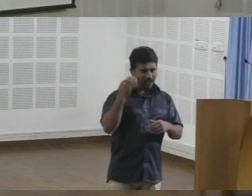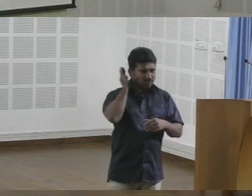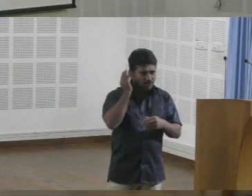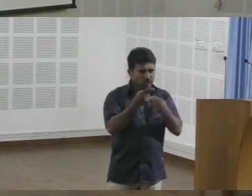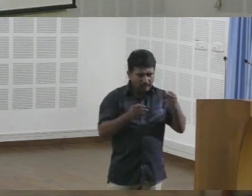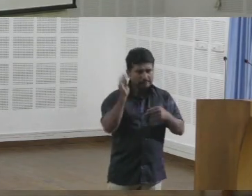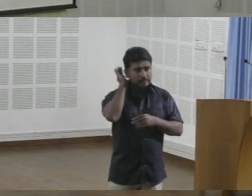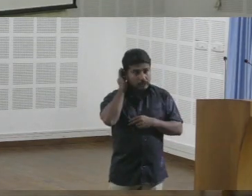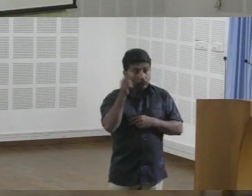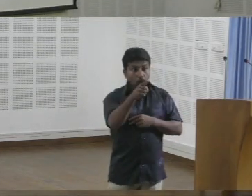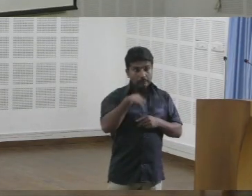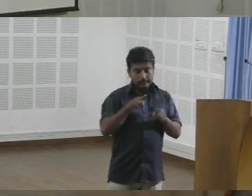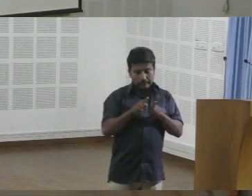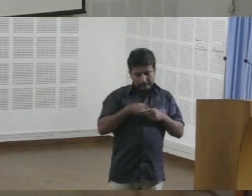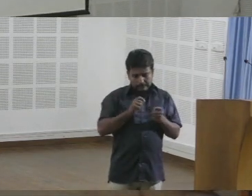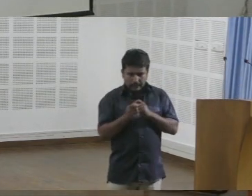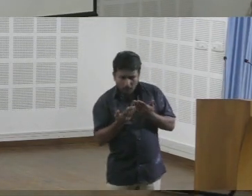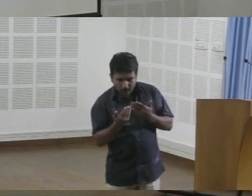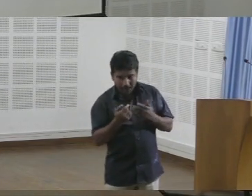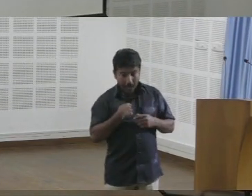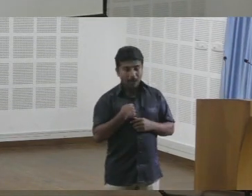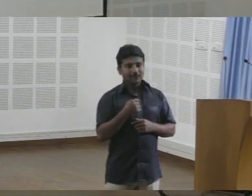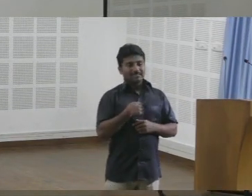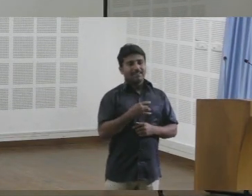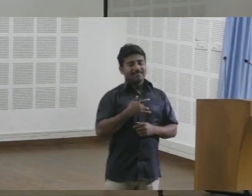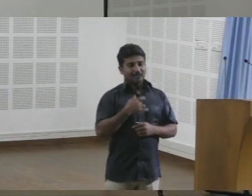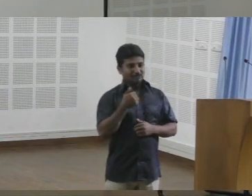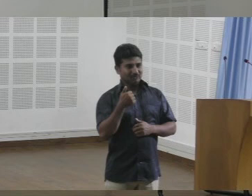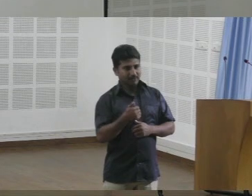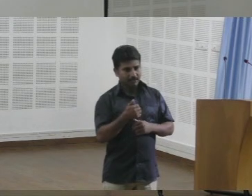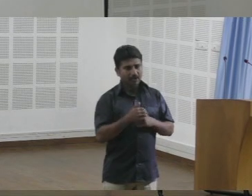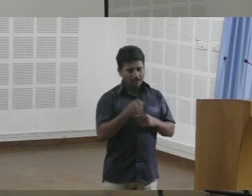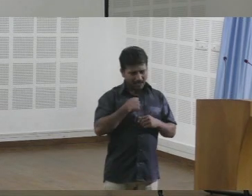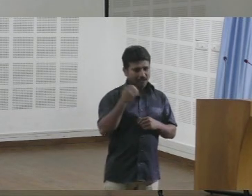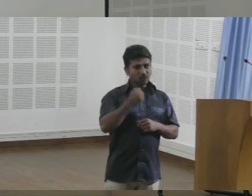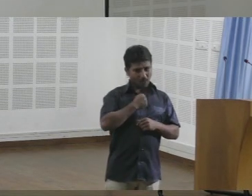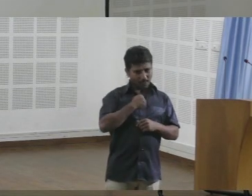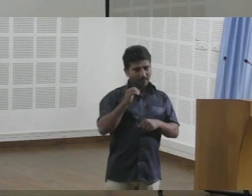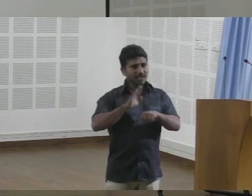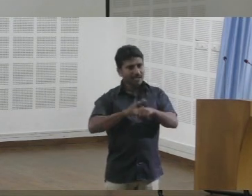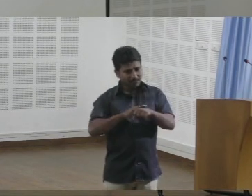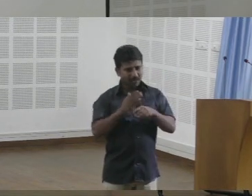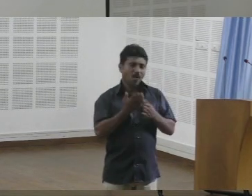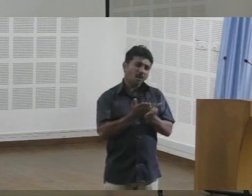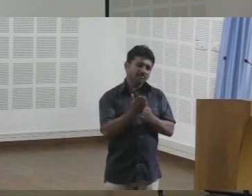എനിക്ക് പറ്റിയാൽ അതൊരു വലിയ നേട്ടമായിട്ടാണ് ഞാൻ കേട്ടുപോയത്. അതുകൊണ്ട് ഞാൻ ഇപ്പോഴും അത് ഷെയർ ചെയ്യാൻ